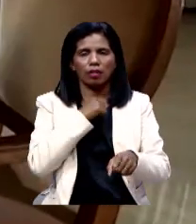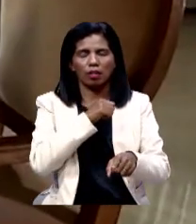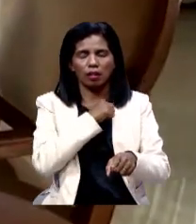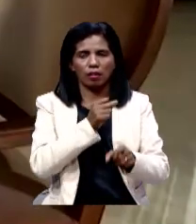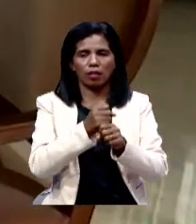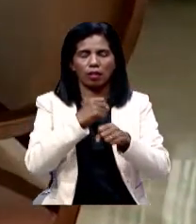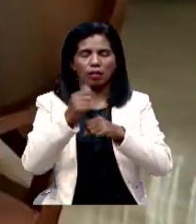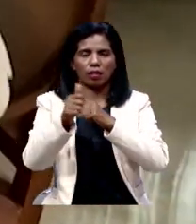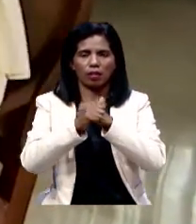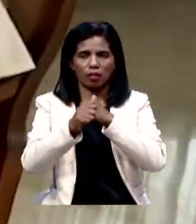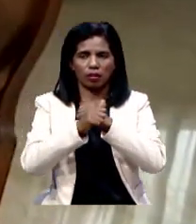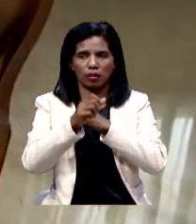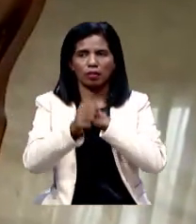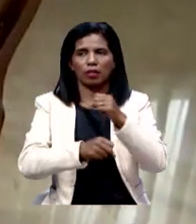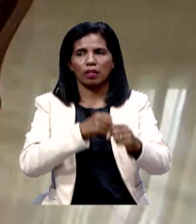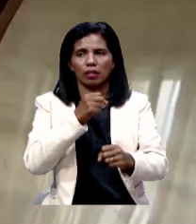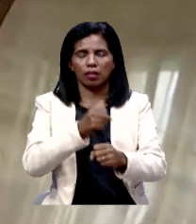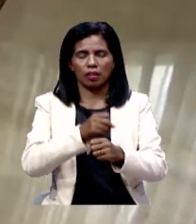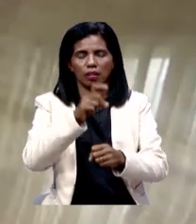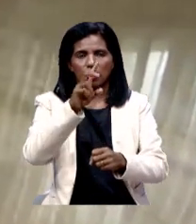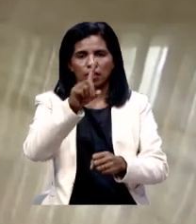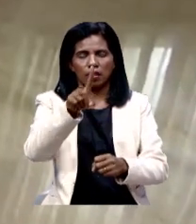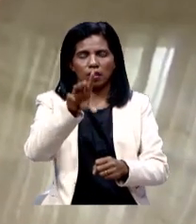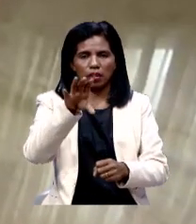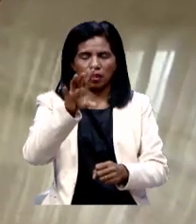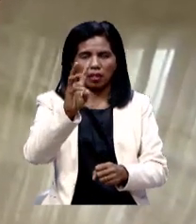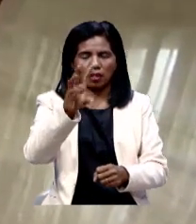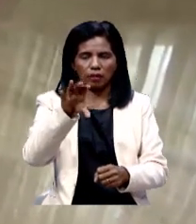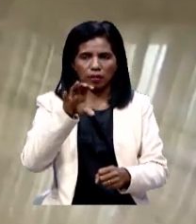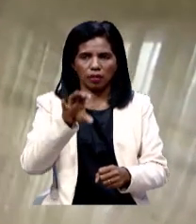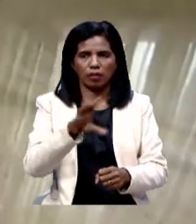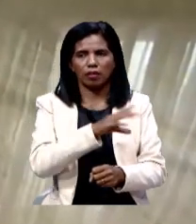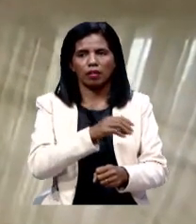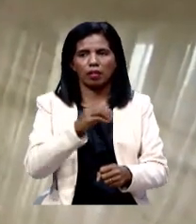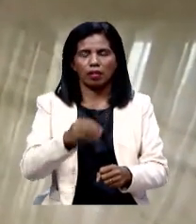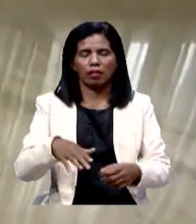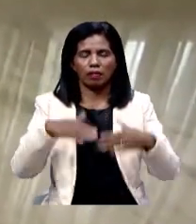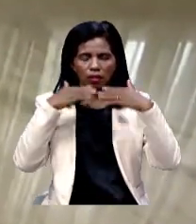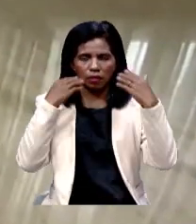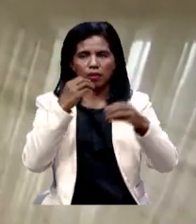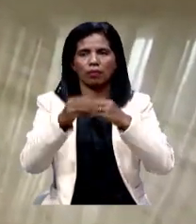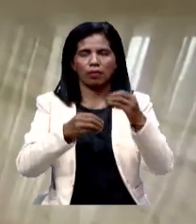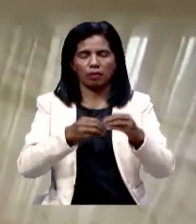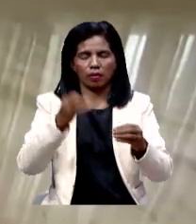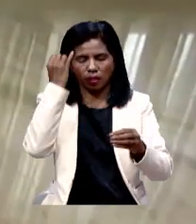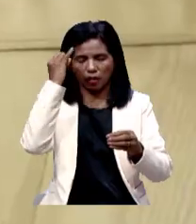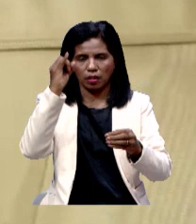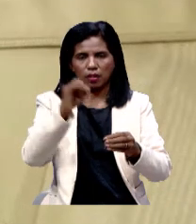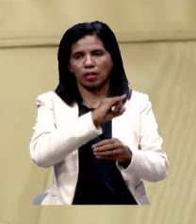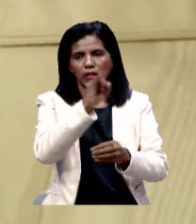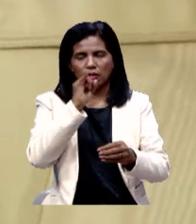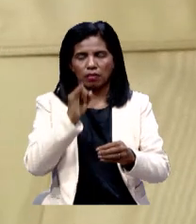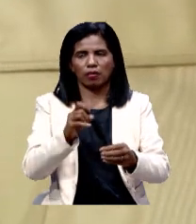realiza saune ha foi tinan atus neng. Bebe Papa alerta ne vontade ho calma no hamnasa kona ba idea ne durante entrevista